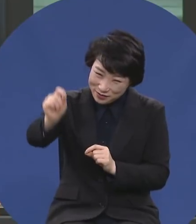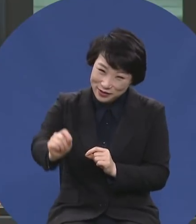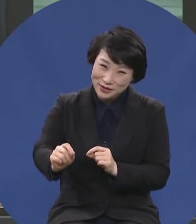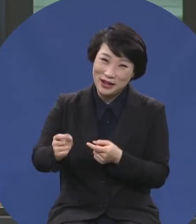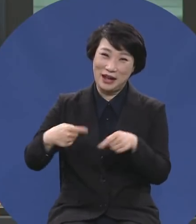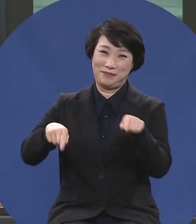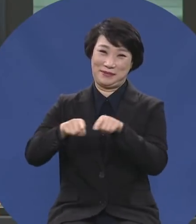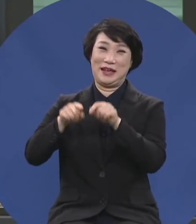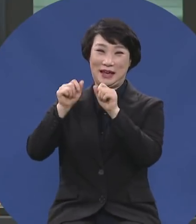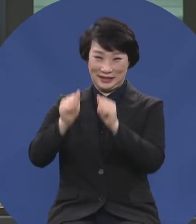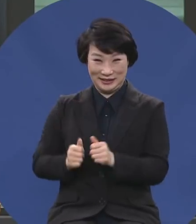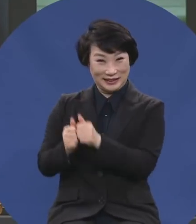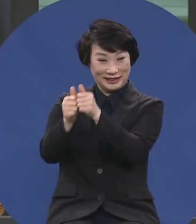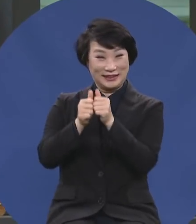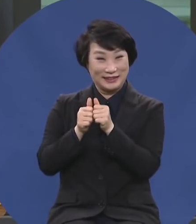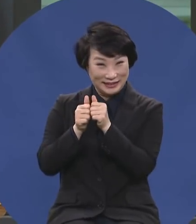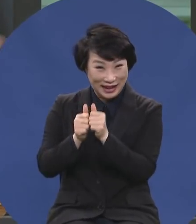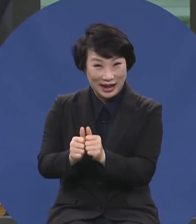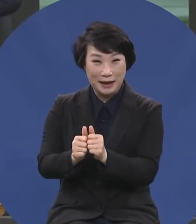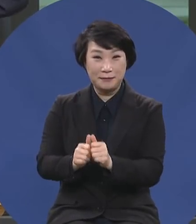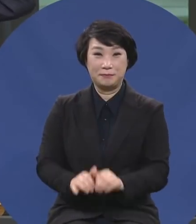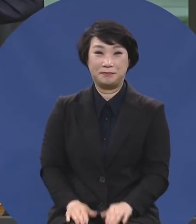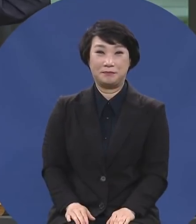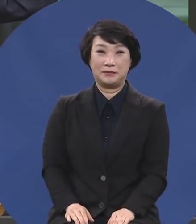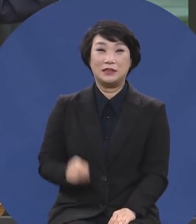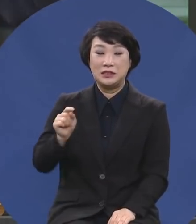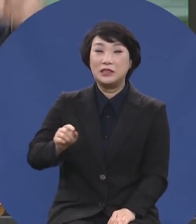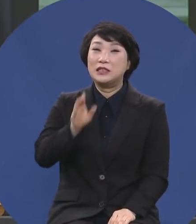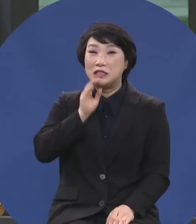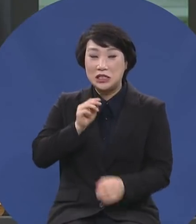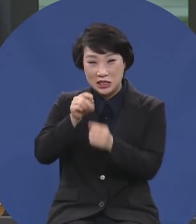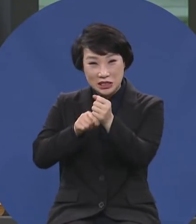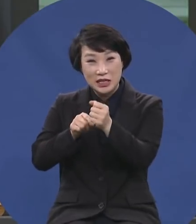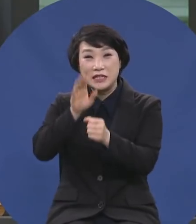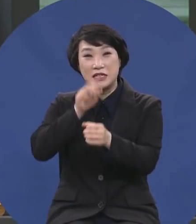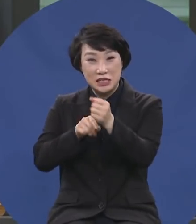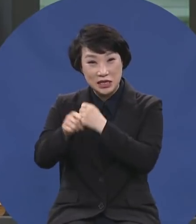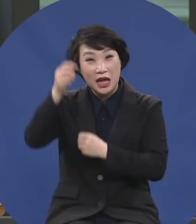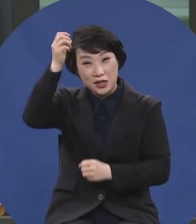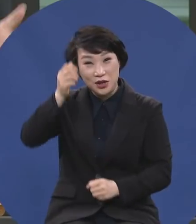영원토록 함께 하시리니 그는 진리의 영이라.